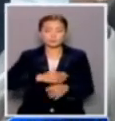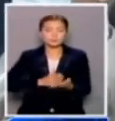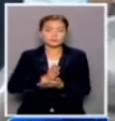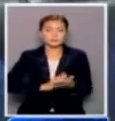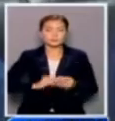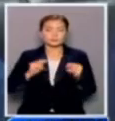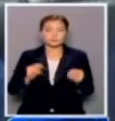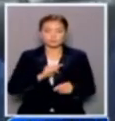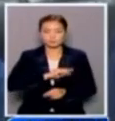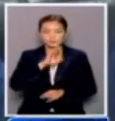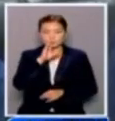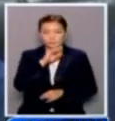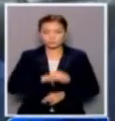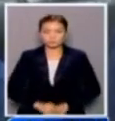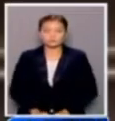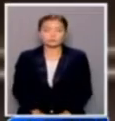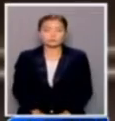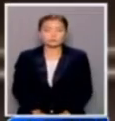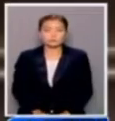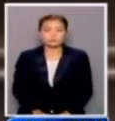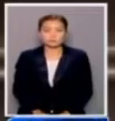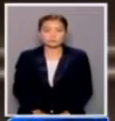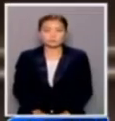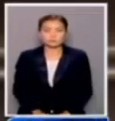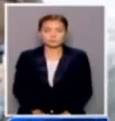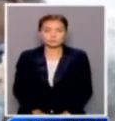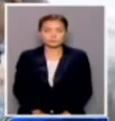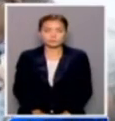қызмет абыройлы міндет. Зейн Ерғали, Айбек Халымов, Атырау телеарнасы.